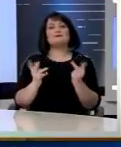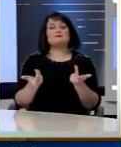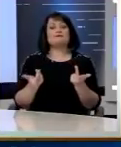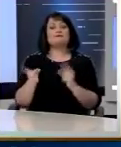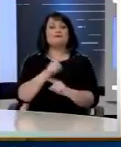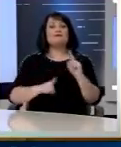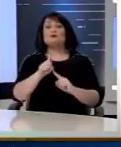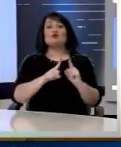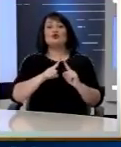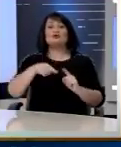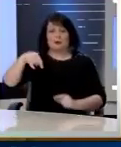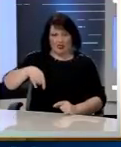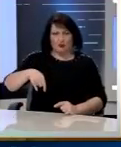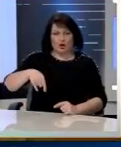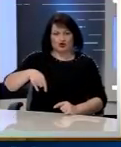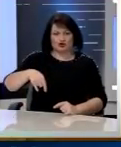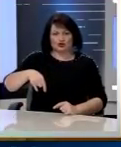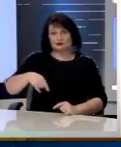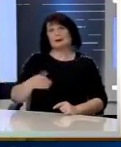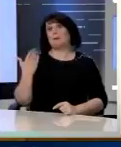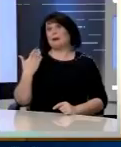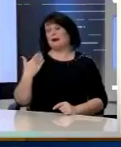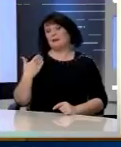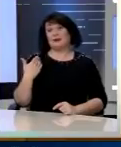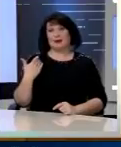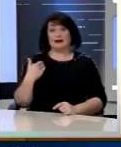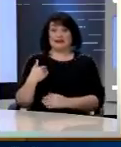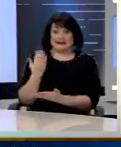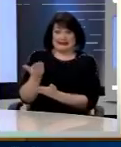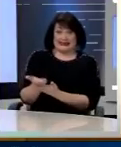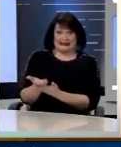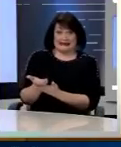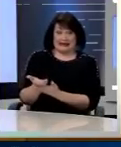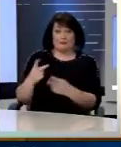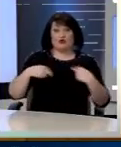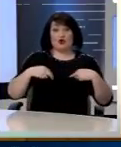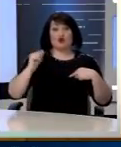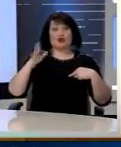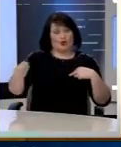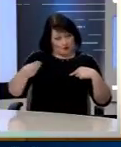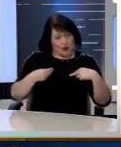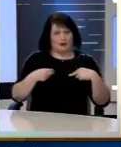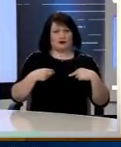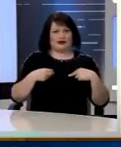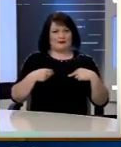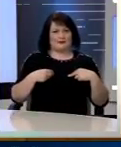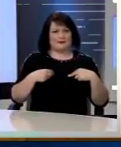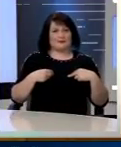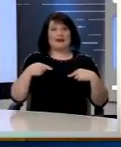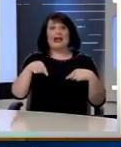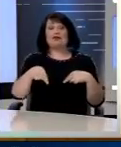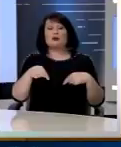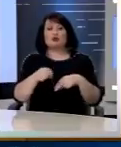Ποιος είναι ο κύριος Παπαδόπουλος? Πριν από λίγο, κατόπιν αιτήματός μου, έλαβα από το Υπουργείο Εξωτερικών αυτό το